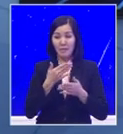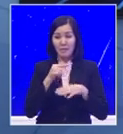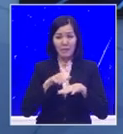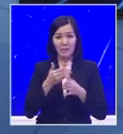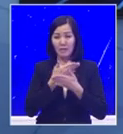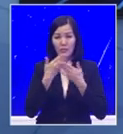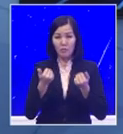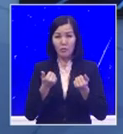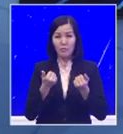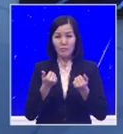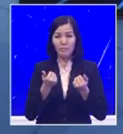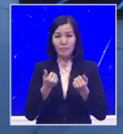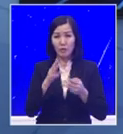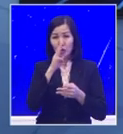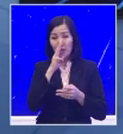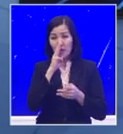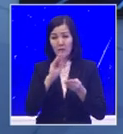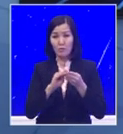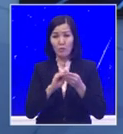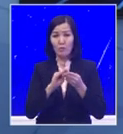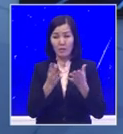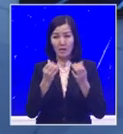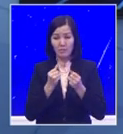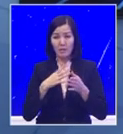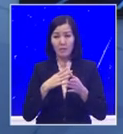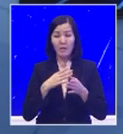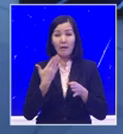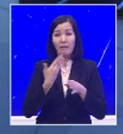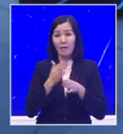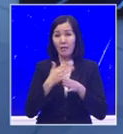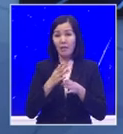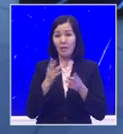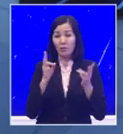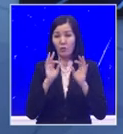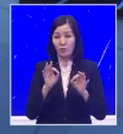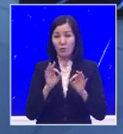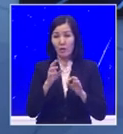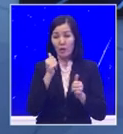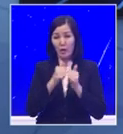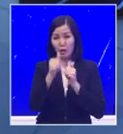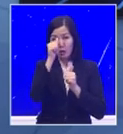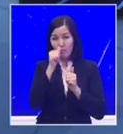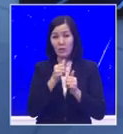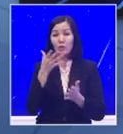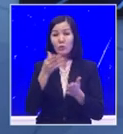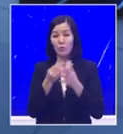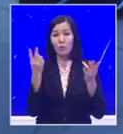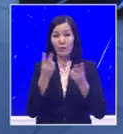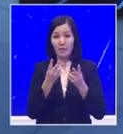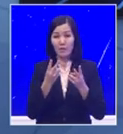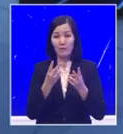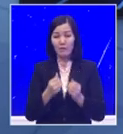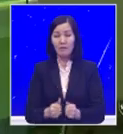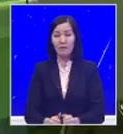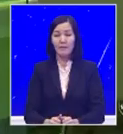айып жаңағы жалақымды қалайлам, солай алып жатырмын, дұрыс қой. Сондықтан мен мысалға ары қарай қарызды төлемеуге ондай